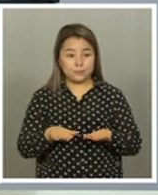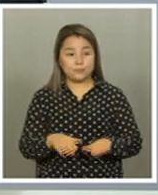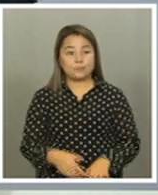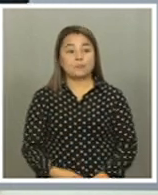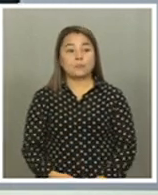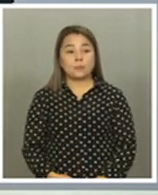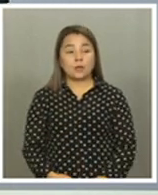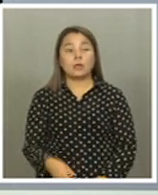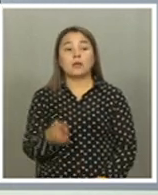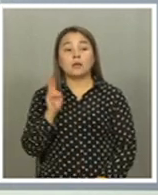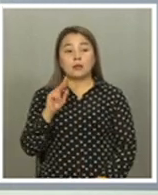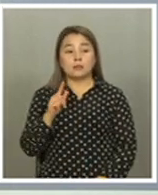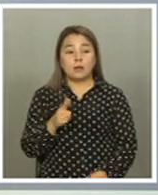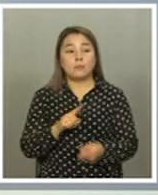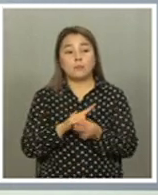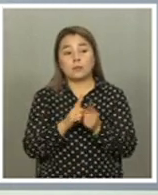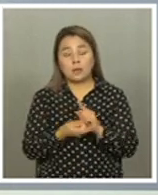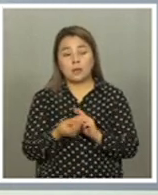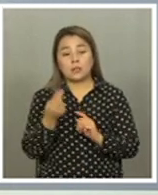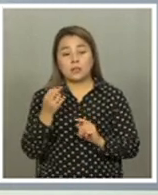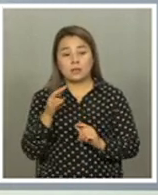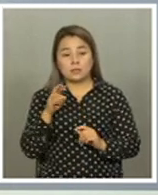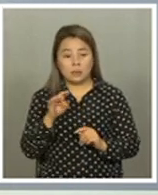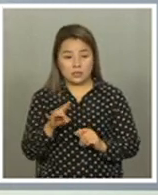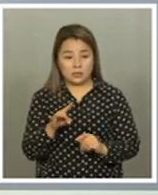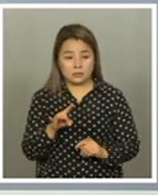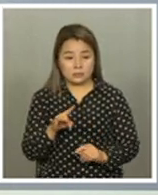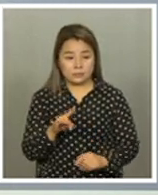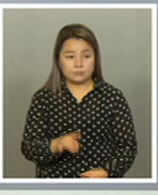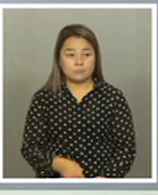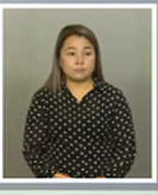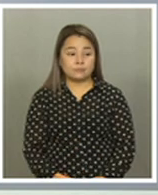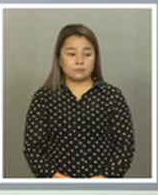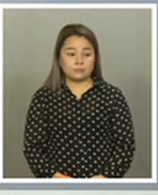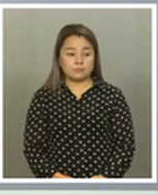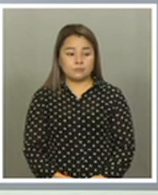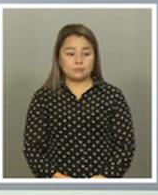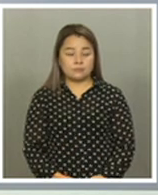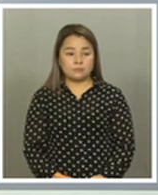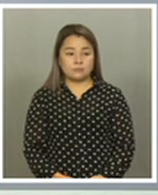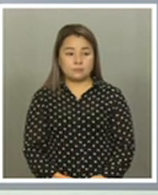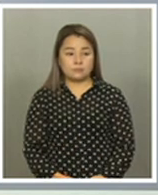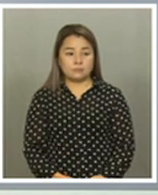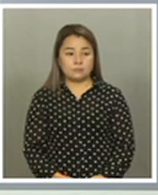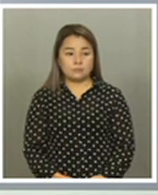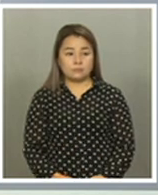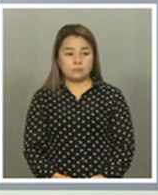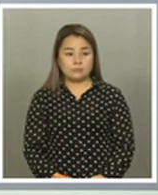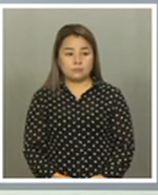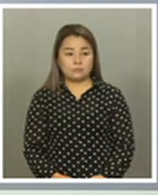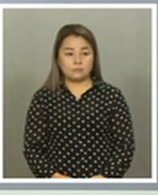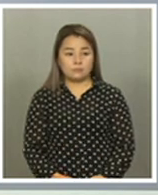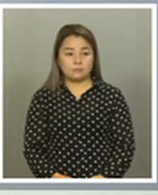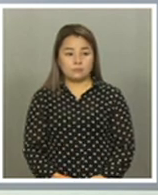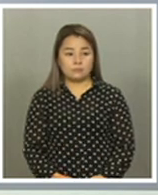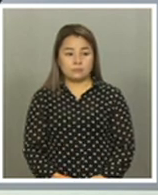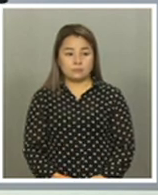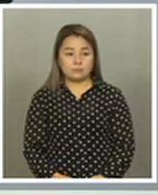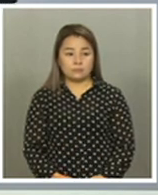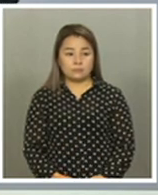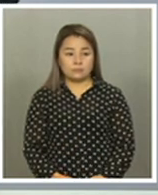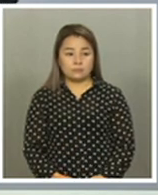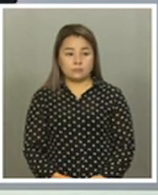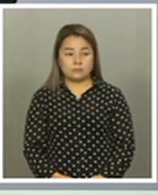Енді осы 0,032 килограмм центнерге айналдыратын болсақ, 0,032-ні көбейтеміз 101 центнерге.